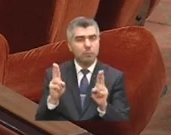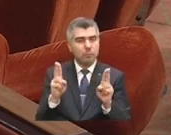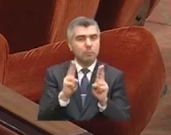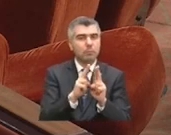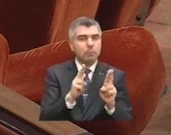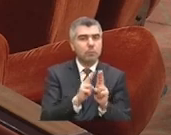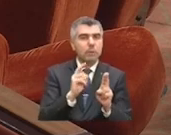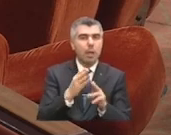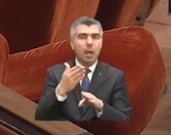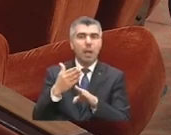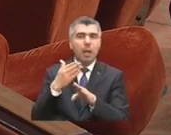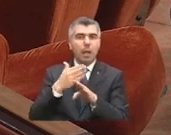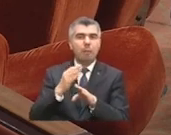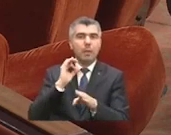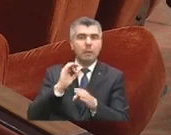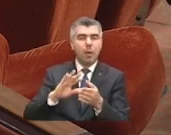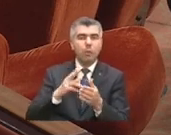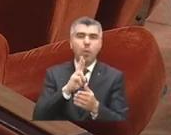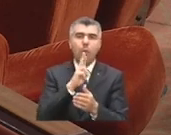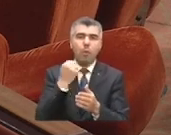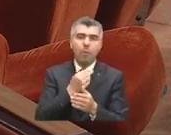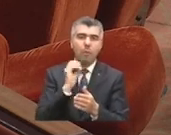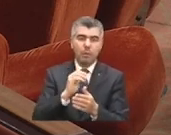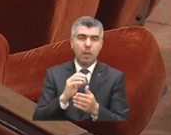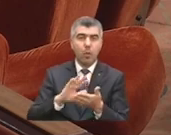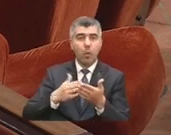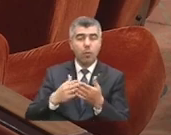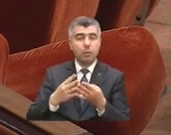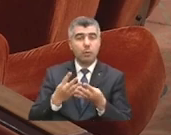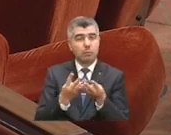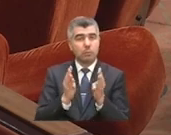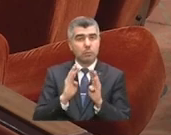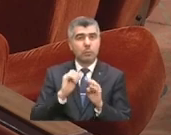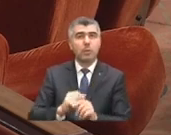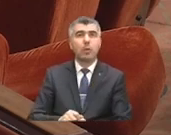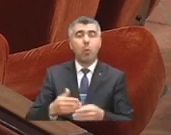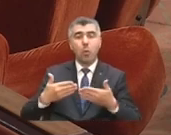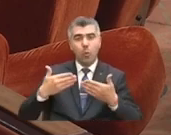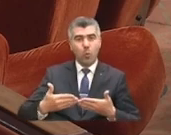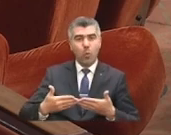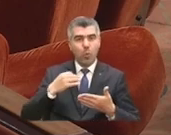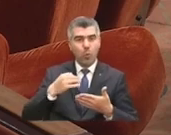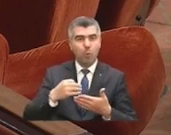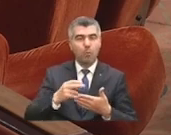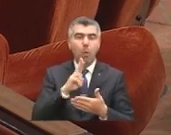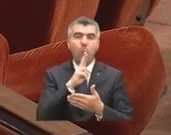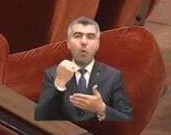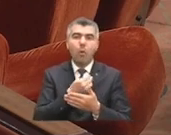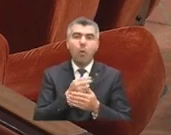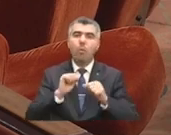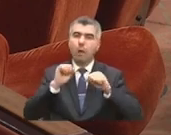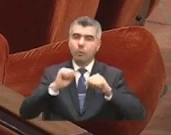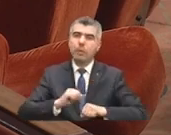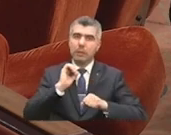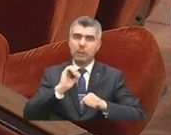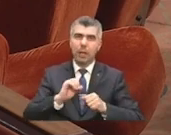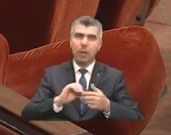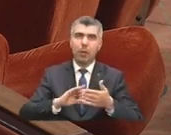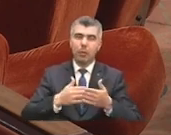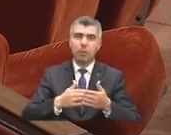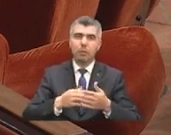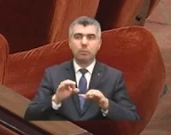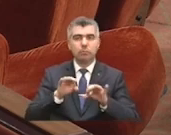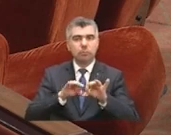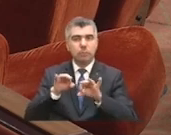كانوا سابقا، ليس فقط من حكومة واحدة ولكن من حكومات باش نكونوا واضحين. وحنا اليوم هاد الحكومة فعلت على الأقل